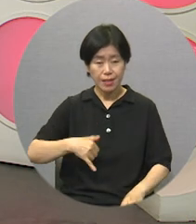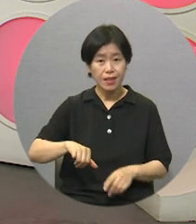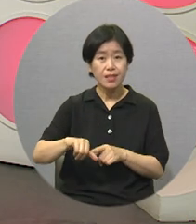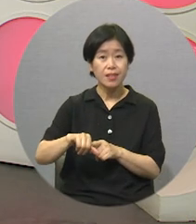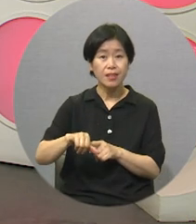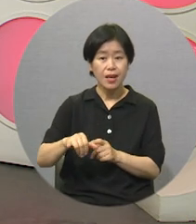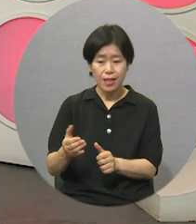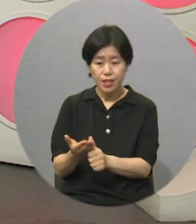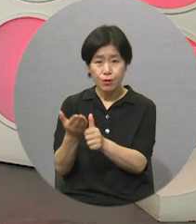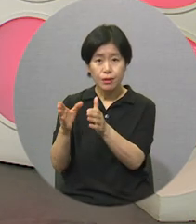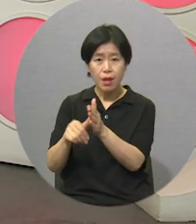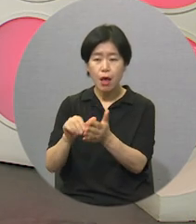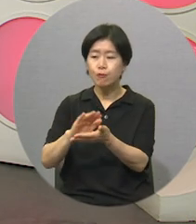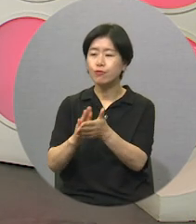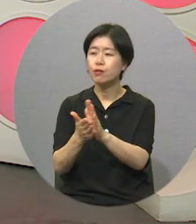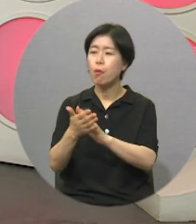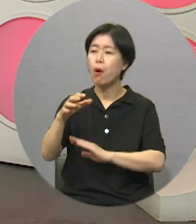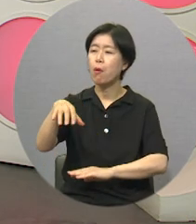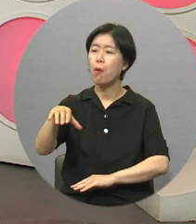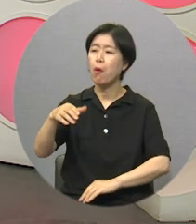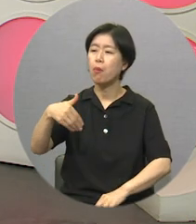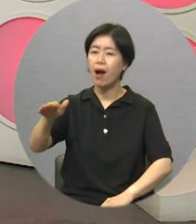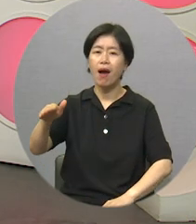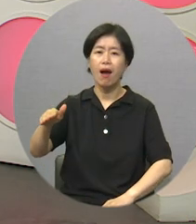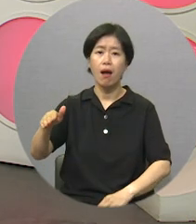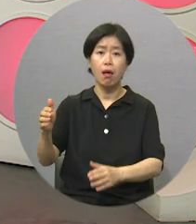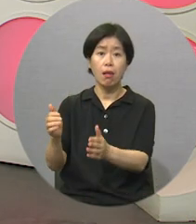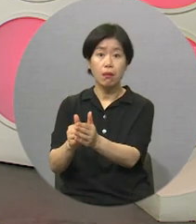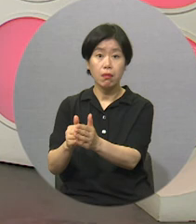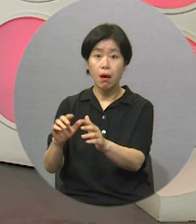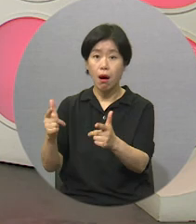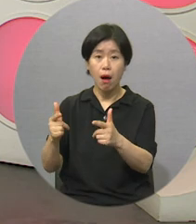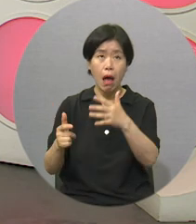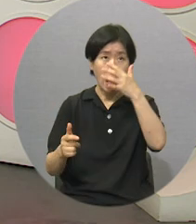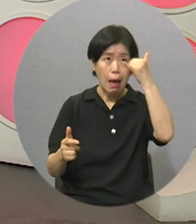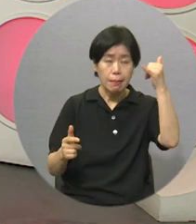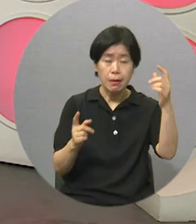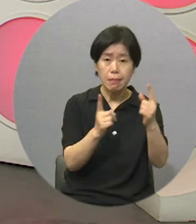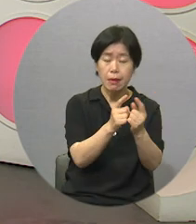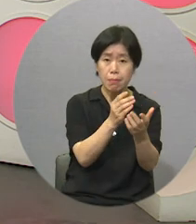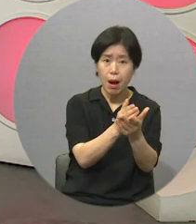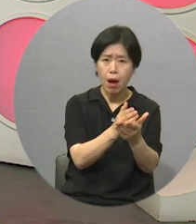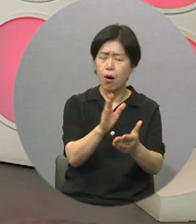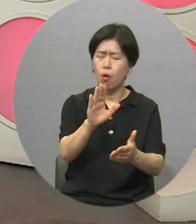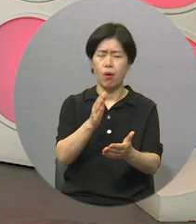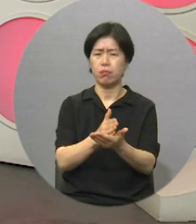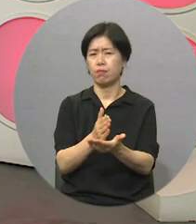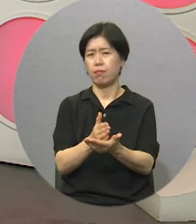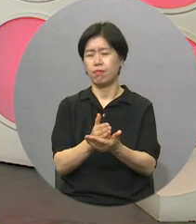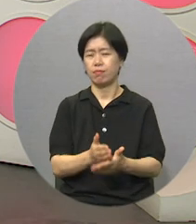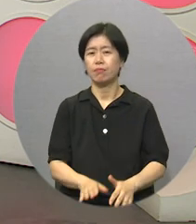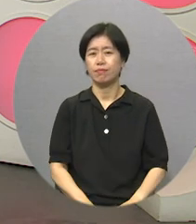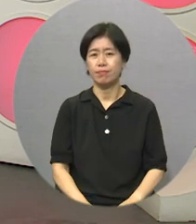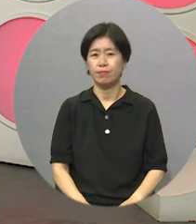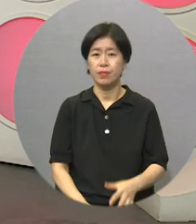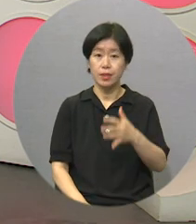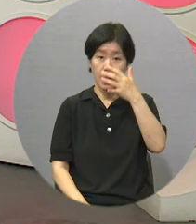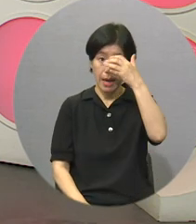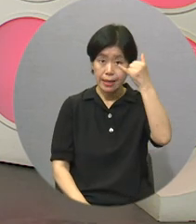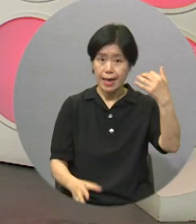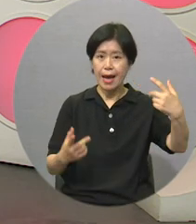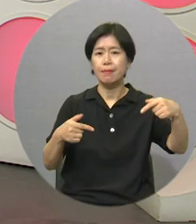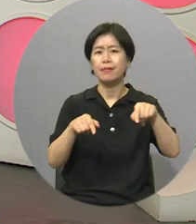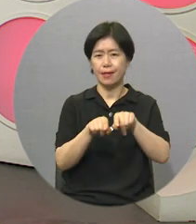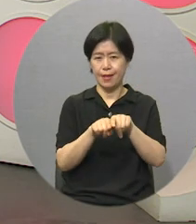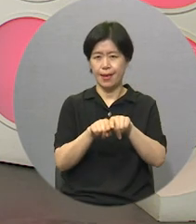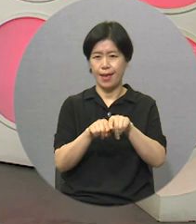유치원, 어린이집 이런 데만 보내고 할머니, 할아버지는 너무 어른이야 이런데 안 그러셔도 돼요. 진짜 할머니, 할아버지 손에서